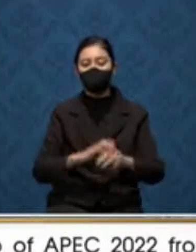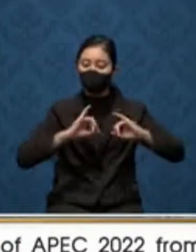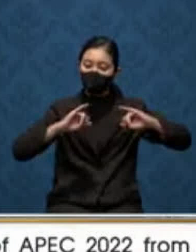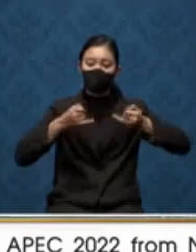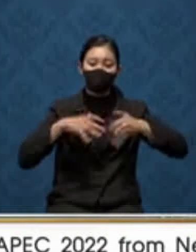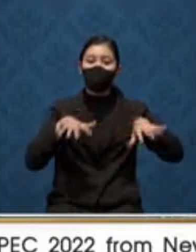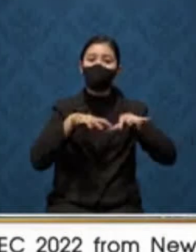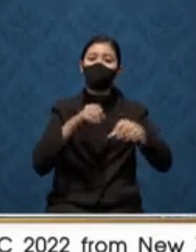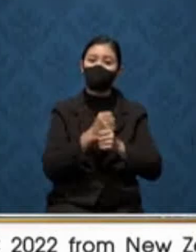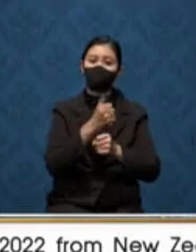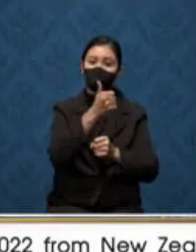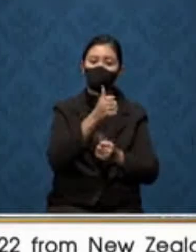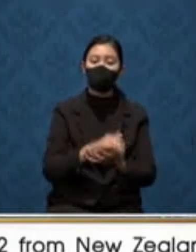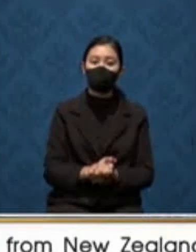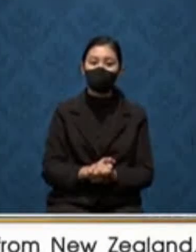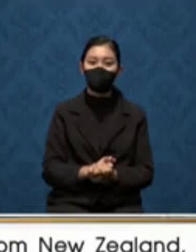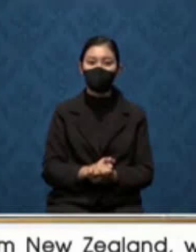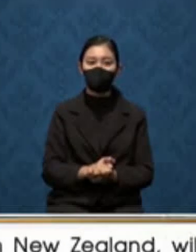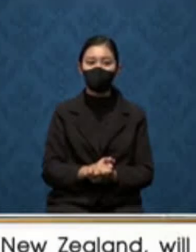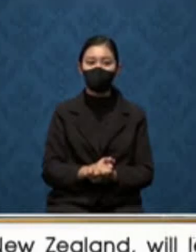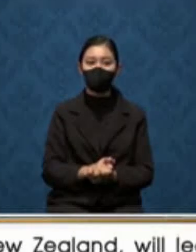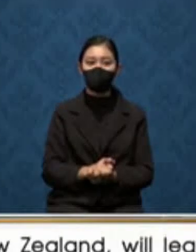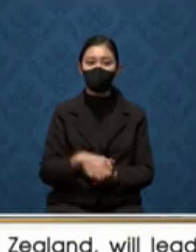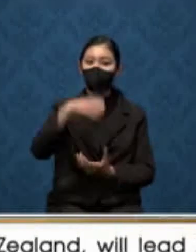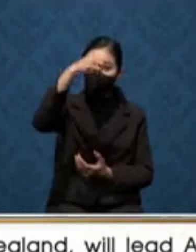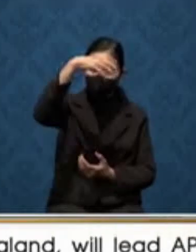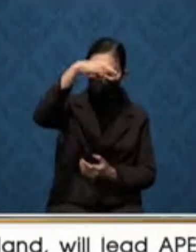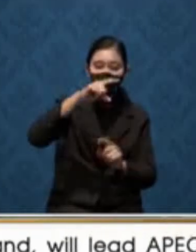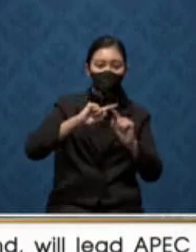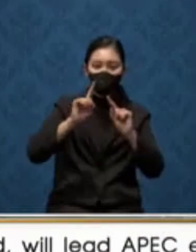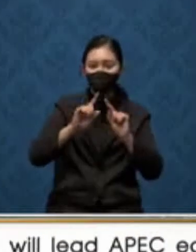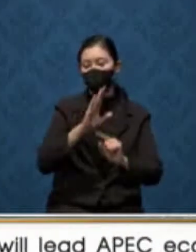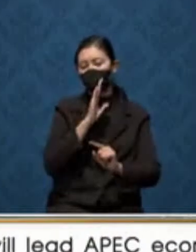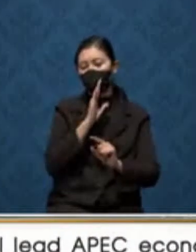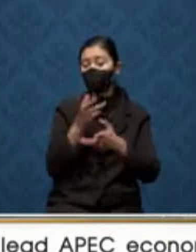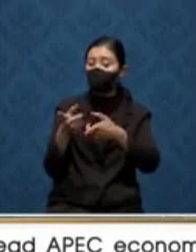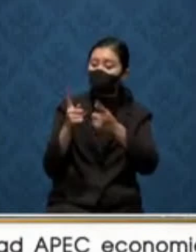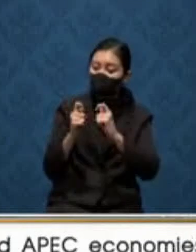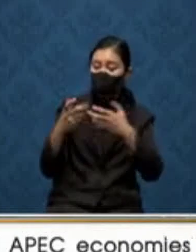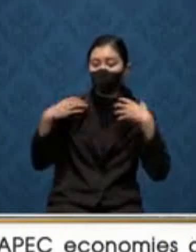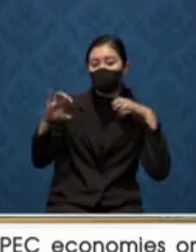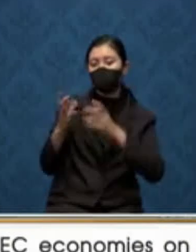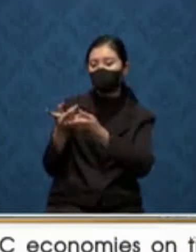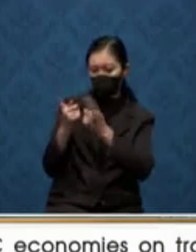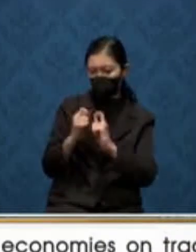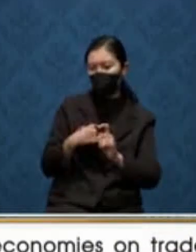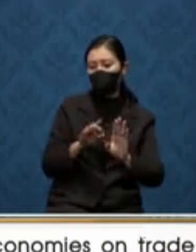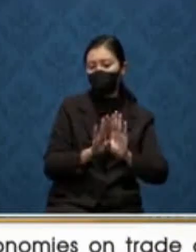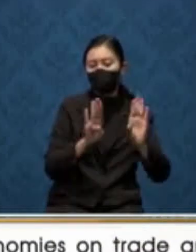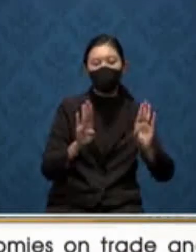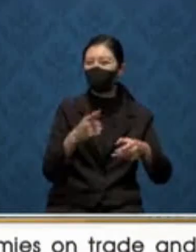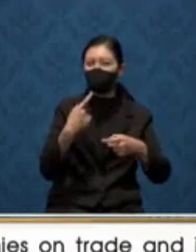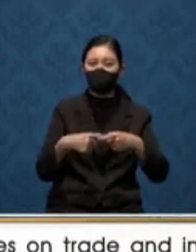เข้าในหมูบางกได้ การขออนุญ่า จากรฏนะป cuadarnarai ทรวมสูนได้ยากมากและเป็การเปิดดูแล idolpi unitให้ฆรรรษการ